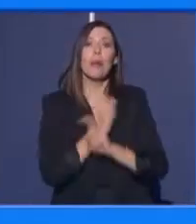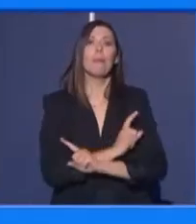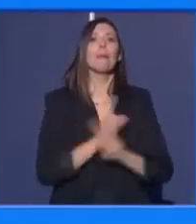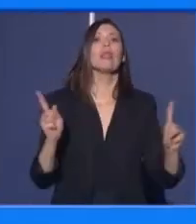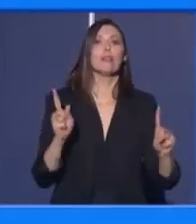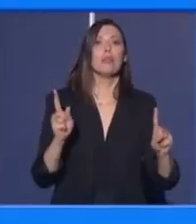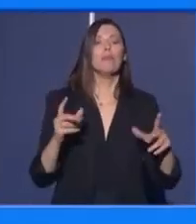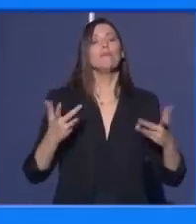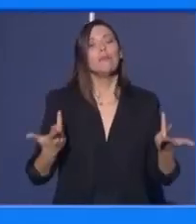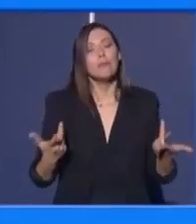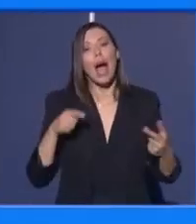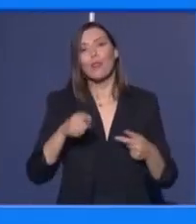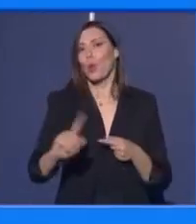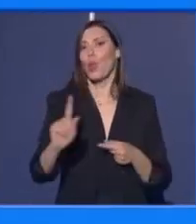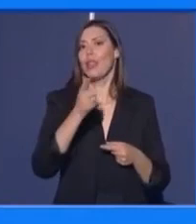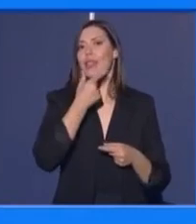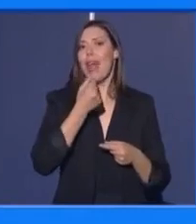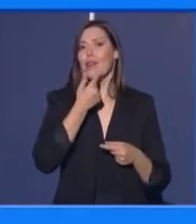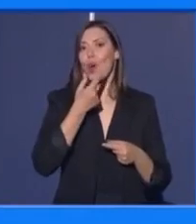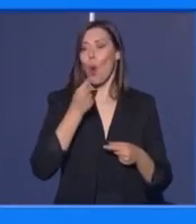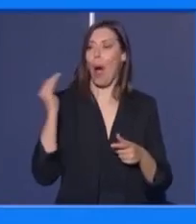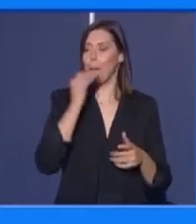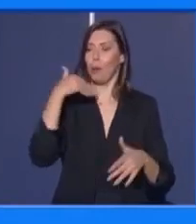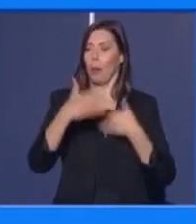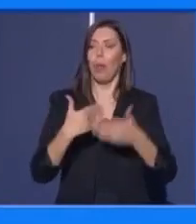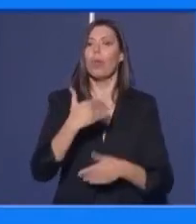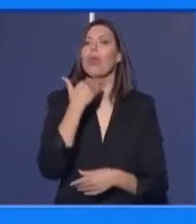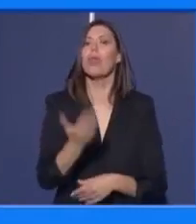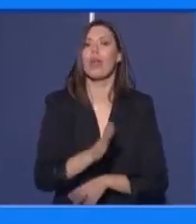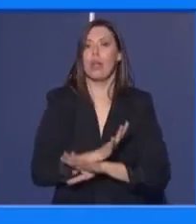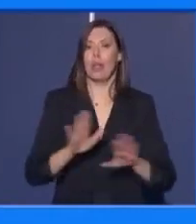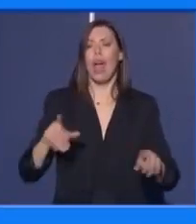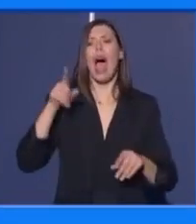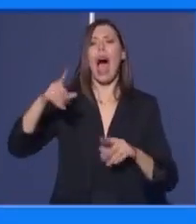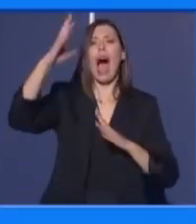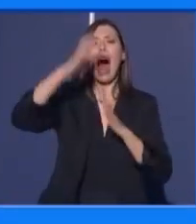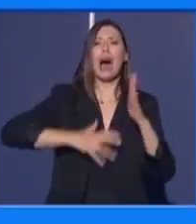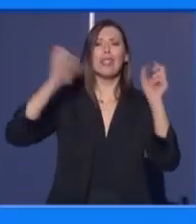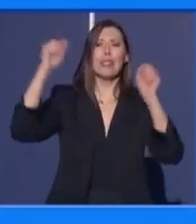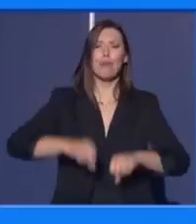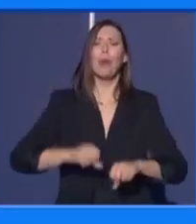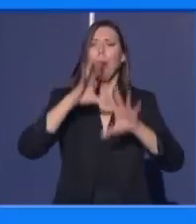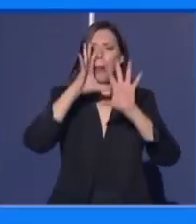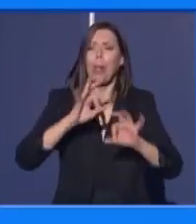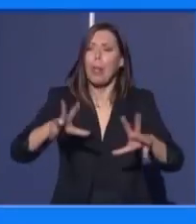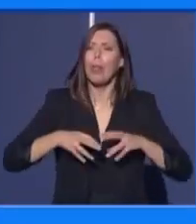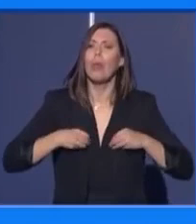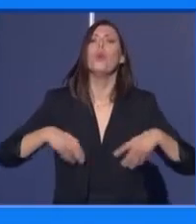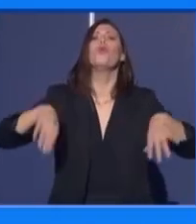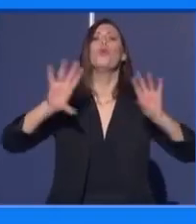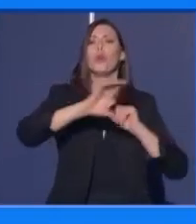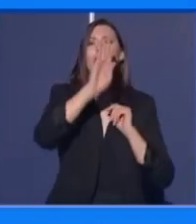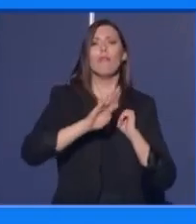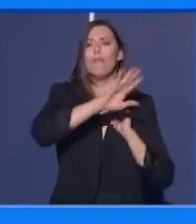από τη μία μέρα στην άλλη. Γιατί πρόκειται για συμφωνία που δεν περπατάει ούτε μέσα ούτε έξω, ούτε στα Βαλκάνια ούτε στην Ευρώπη.